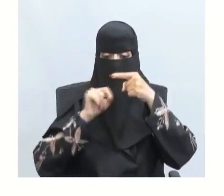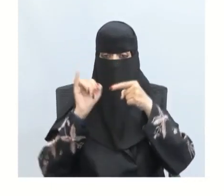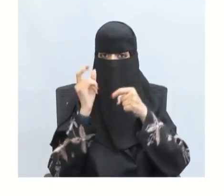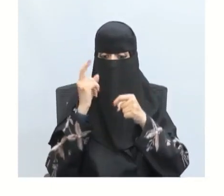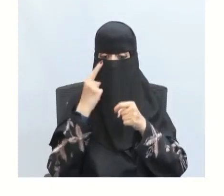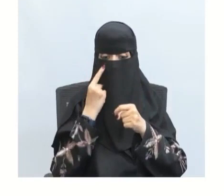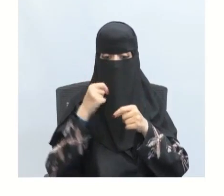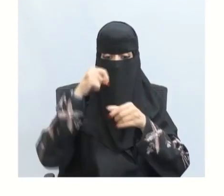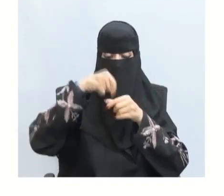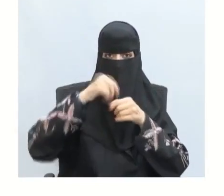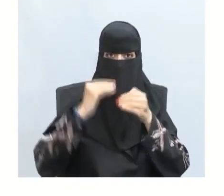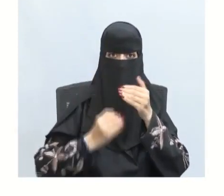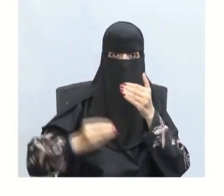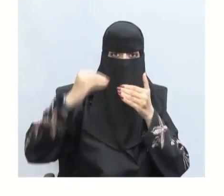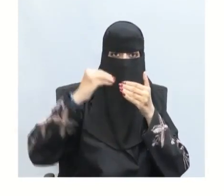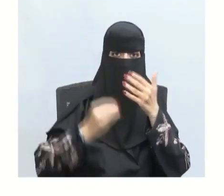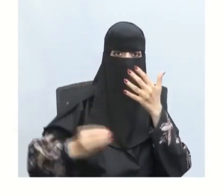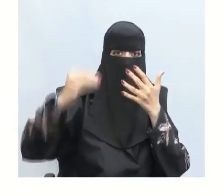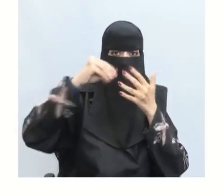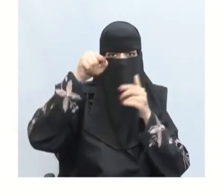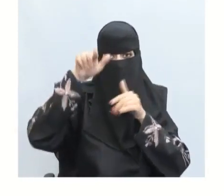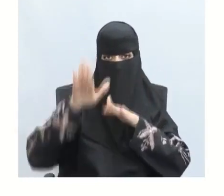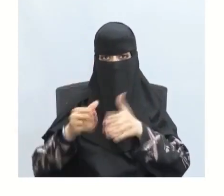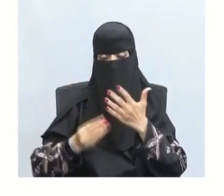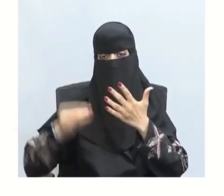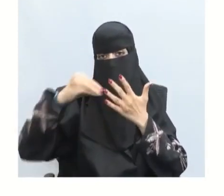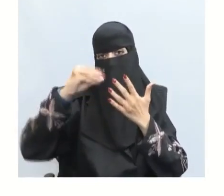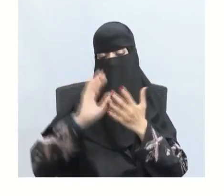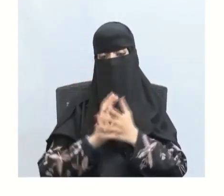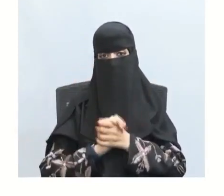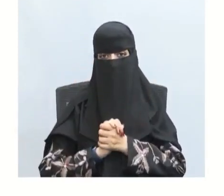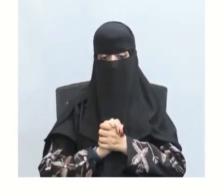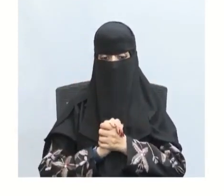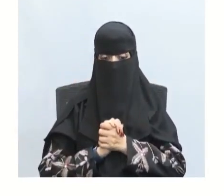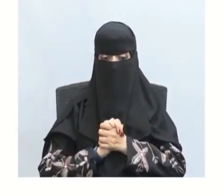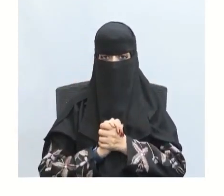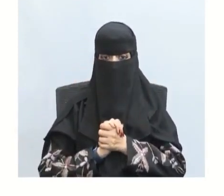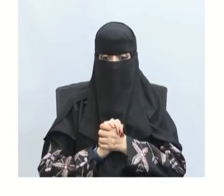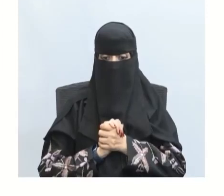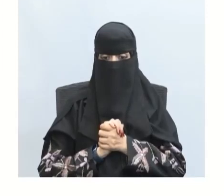90% من حياته في هذه